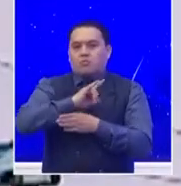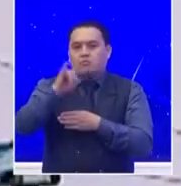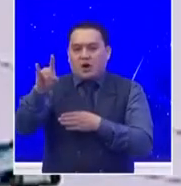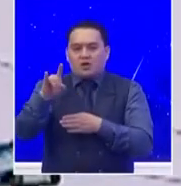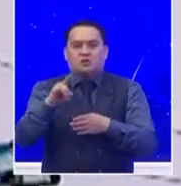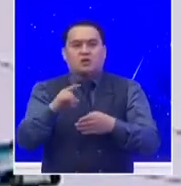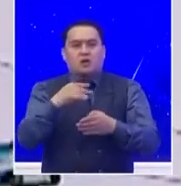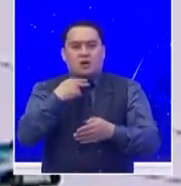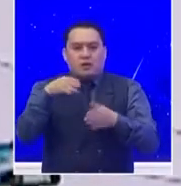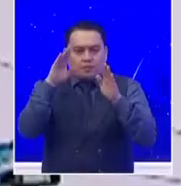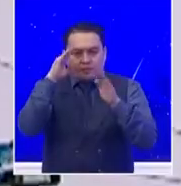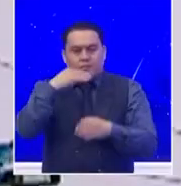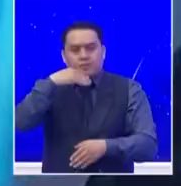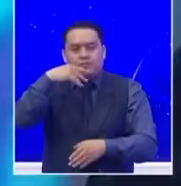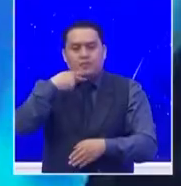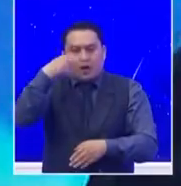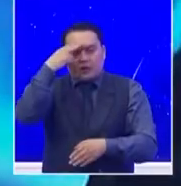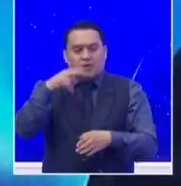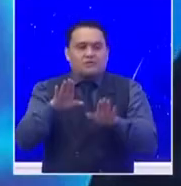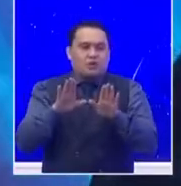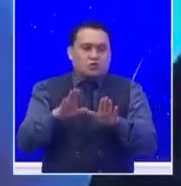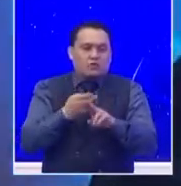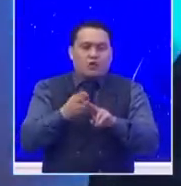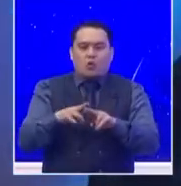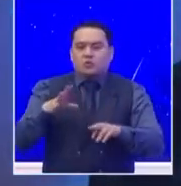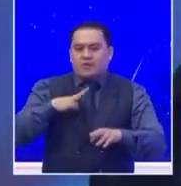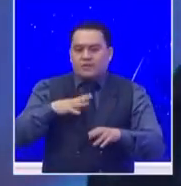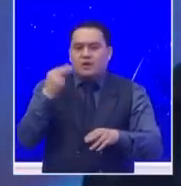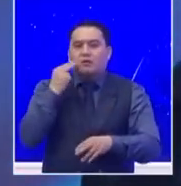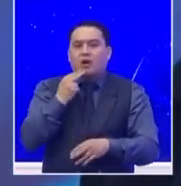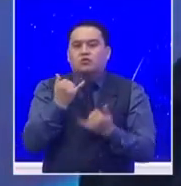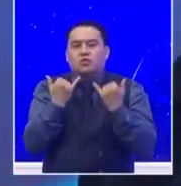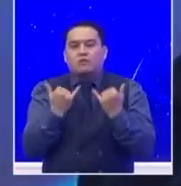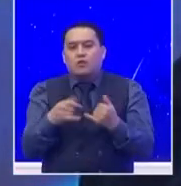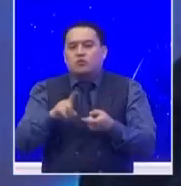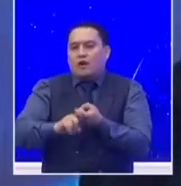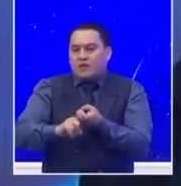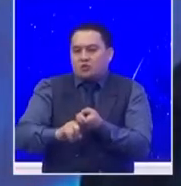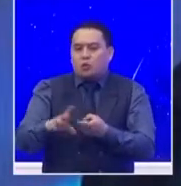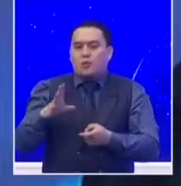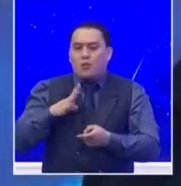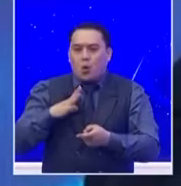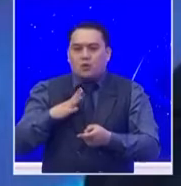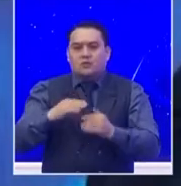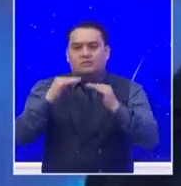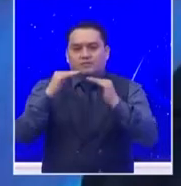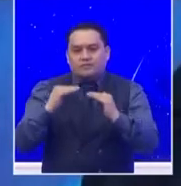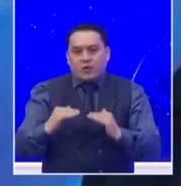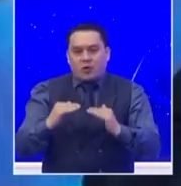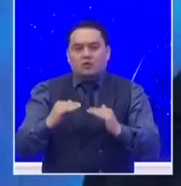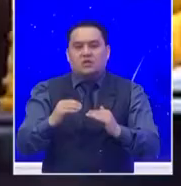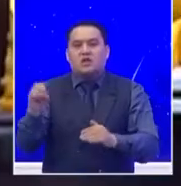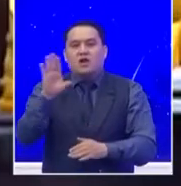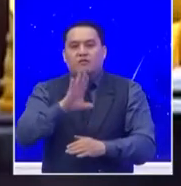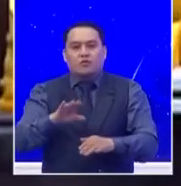границу и соблюдать элементарные правила личной гигиены. Напомним, в Китае сейчас число заражений вирусом идет на спад, тогда как в